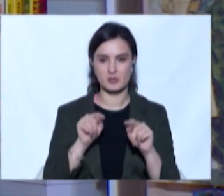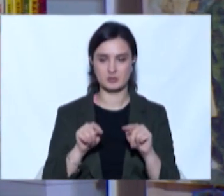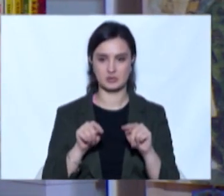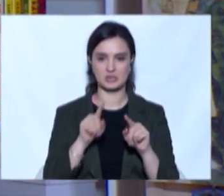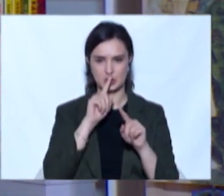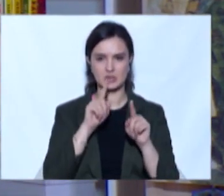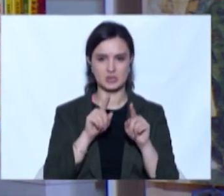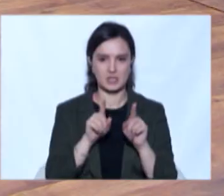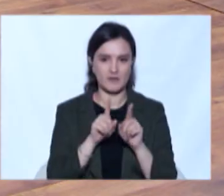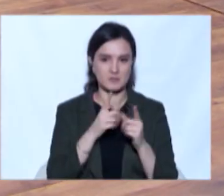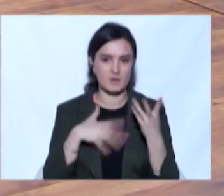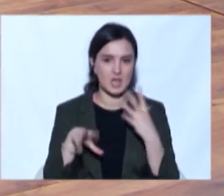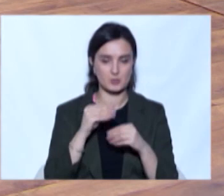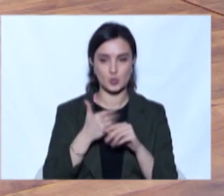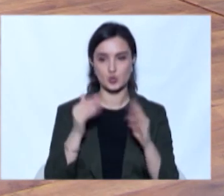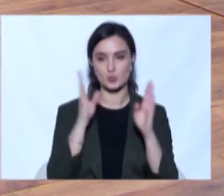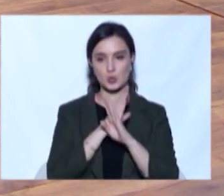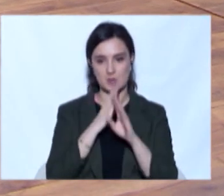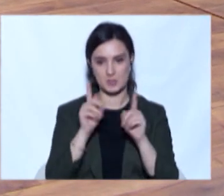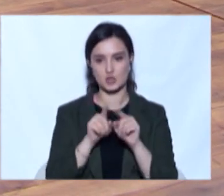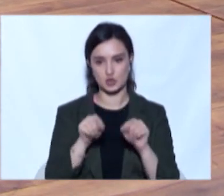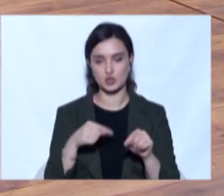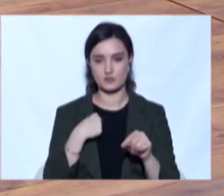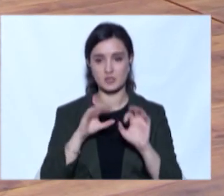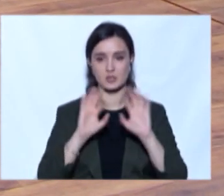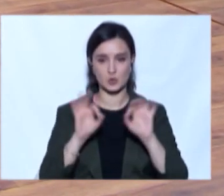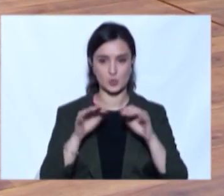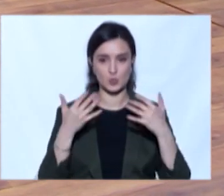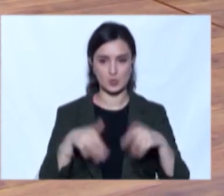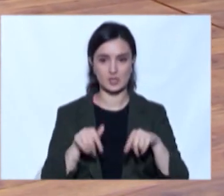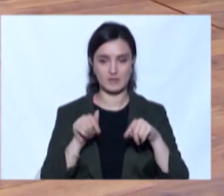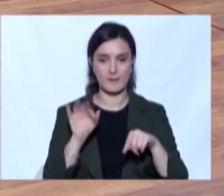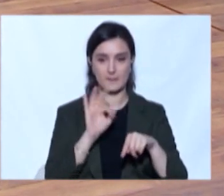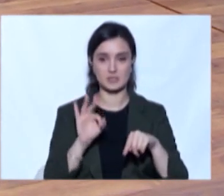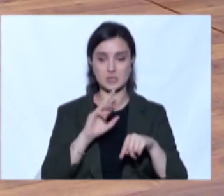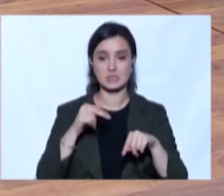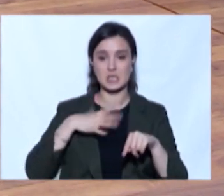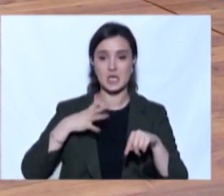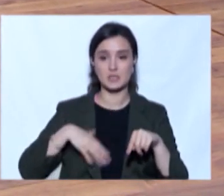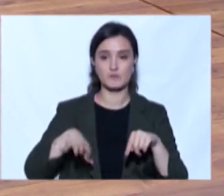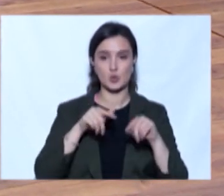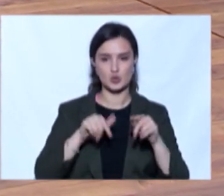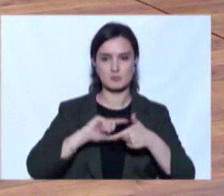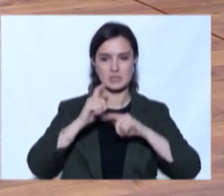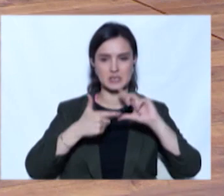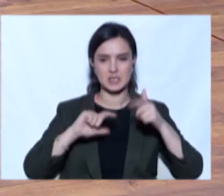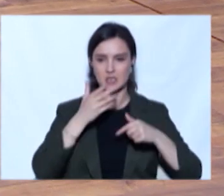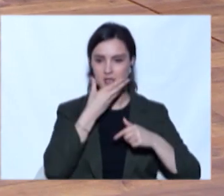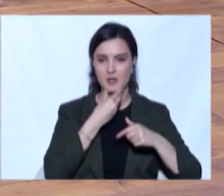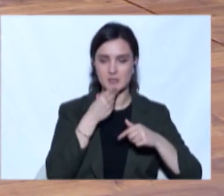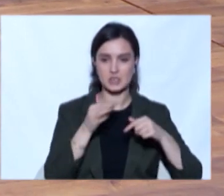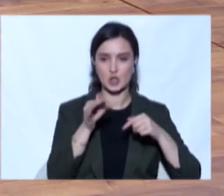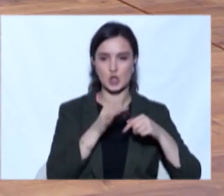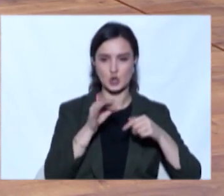მრავალფეროვანი თითქმის ყველაფერში ხდება, როგორც ბუნებაში, ხო? ჩვენ ვისაუბრეთ ამაზე და საქართველოში გვხვდება მთიანი, ლამაზი მთიანი